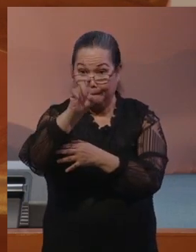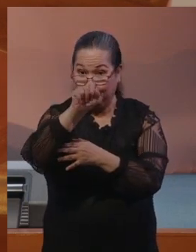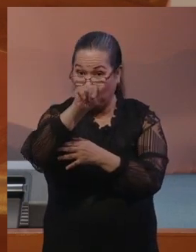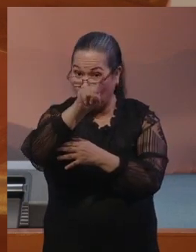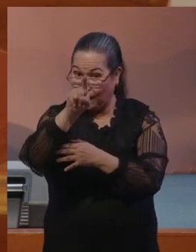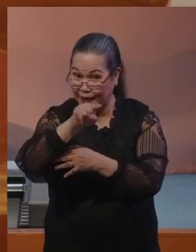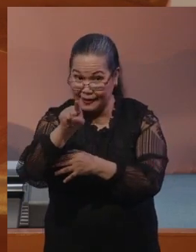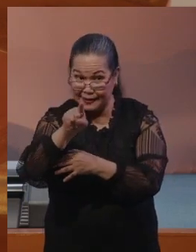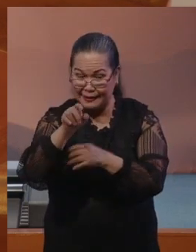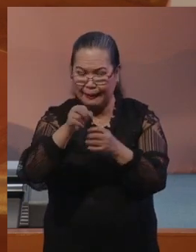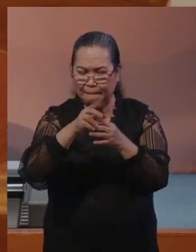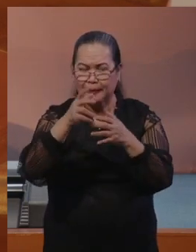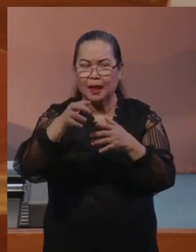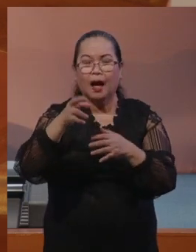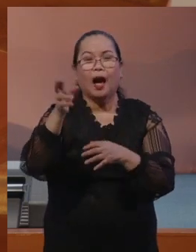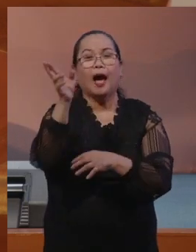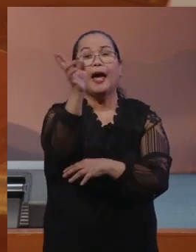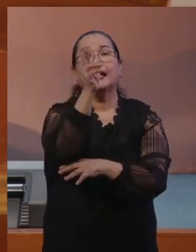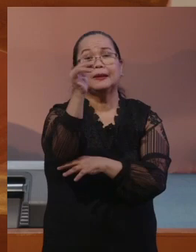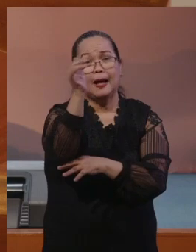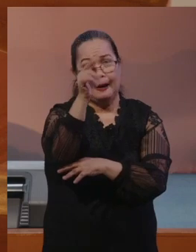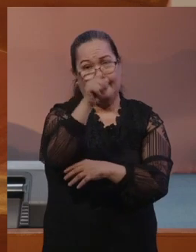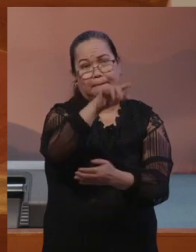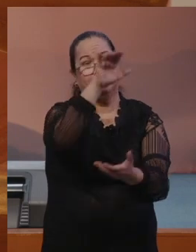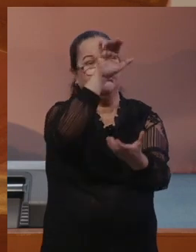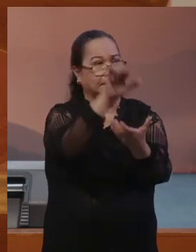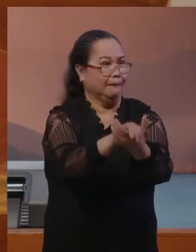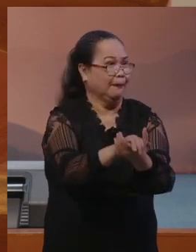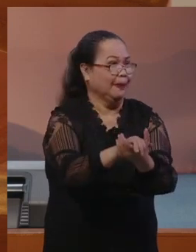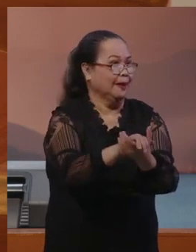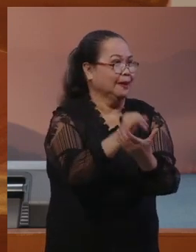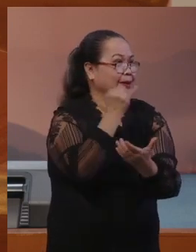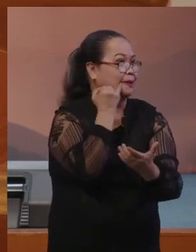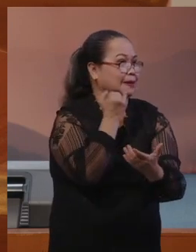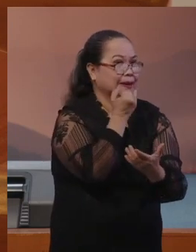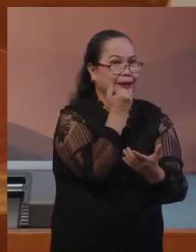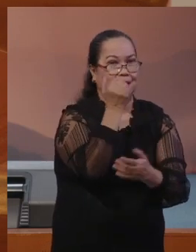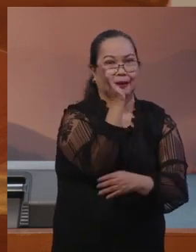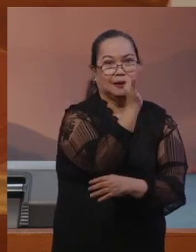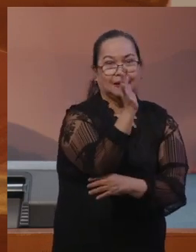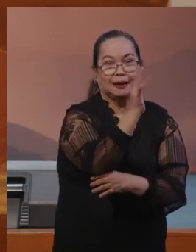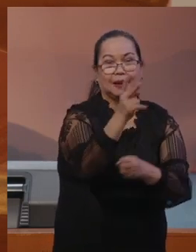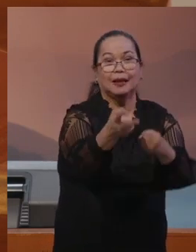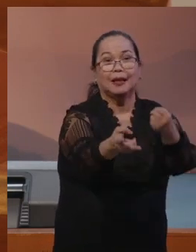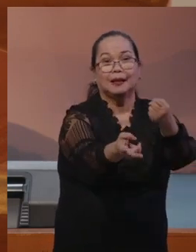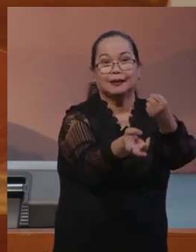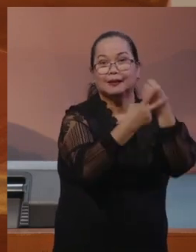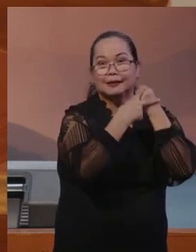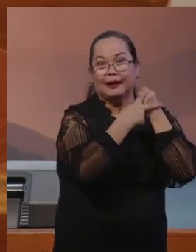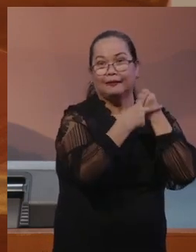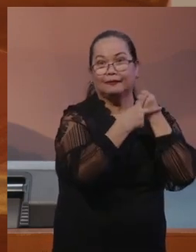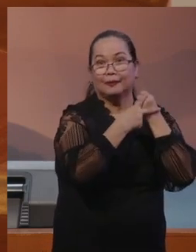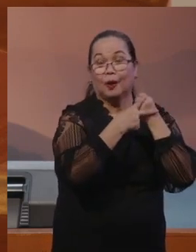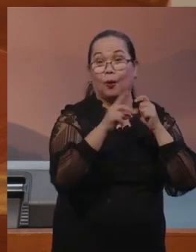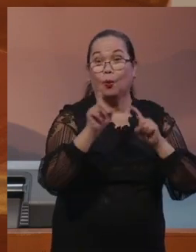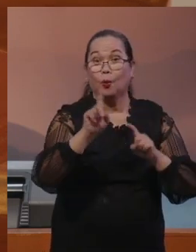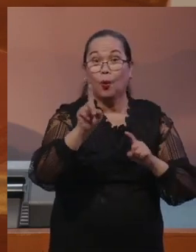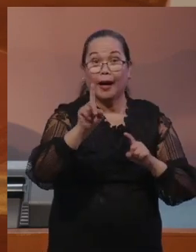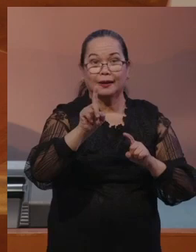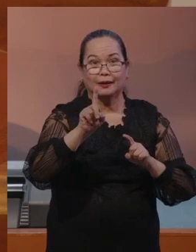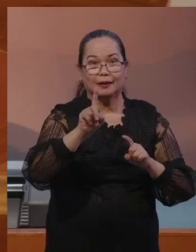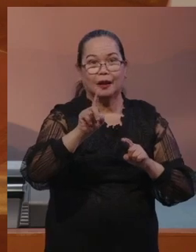by Rahab. Rahab the prostitute. Nasa genealogy ng ating